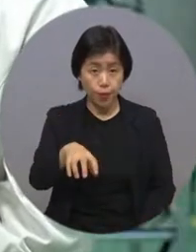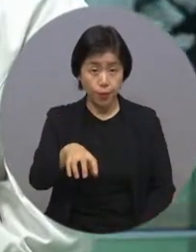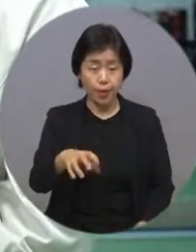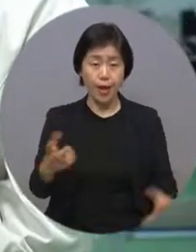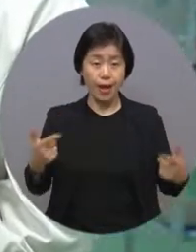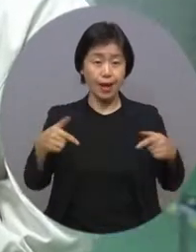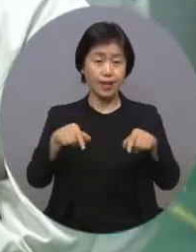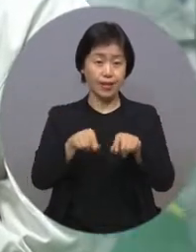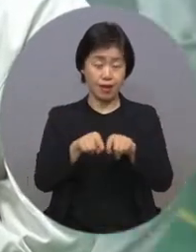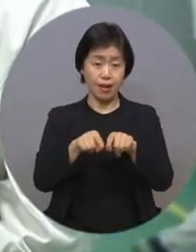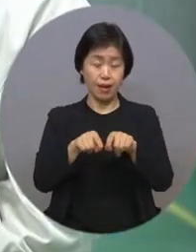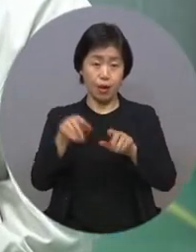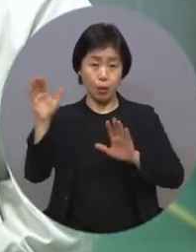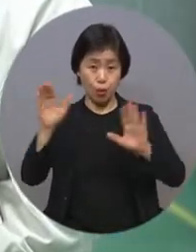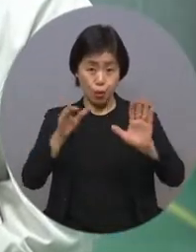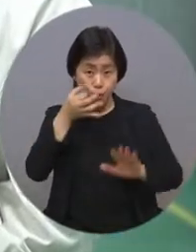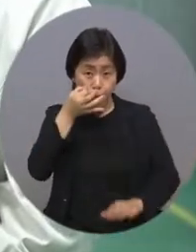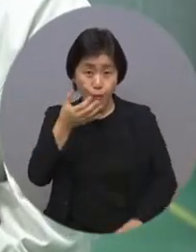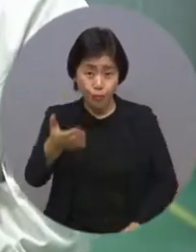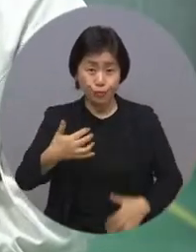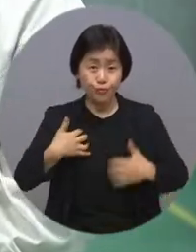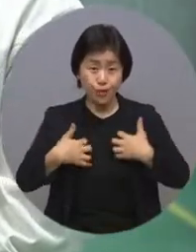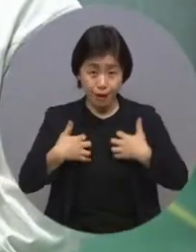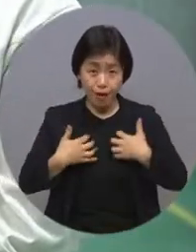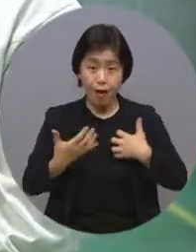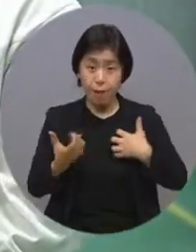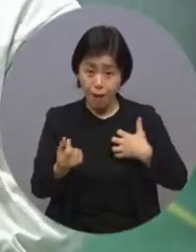이제 즐기는 시간이 있었던 거네요. 네.